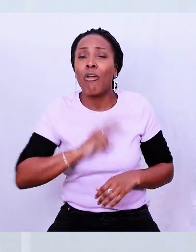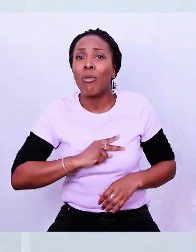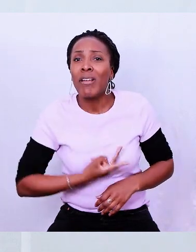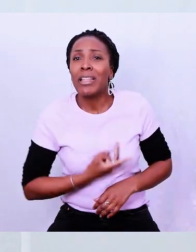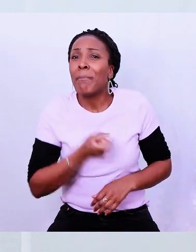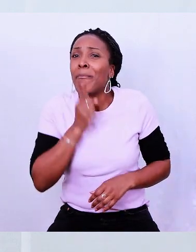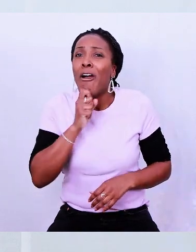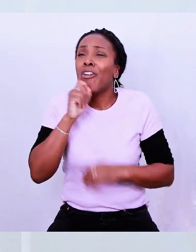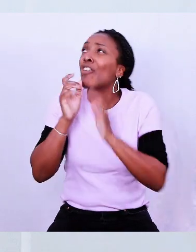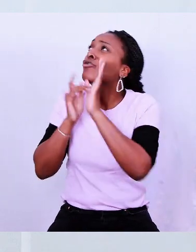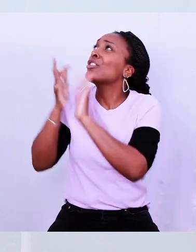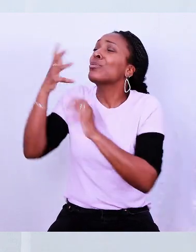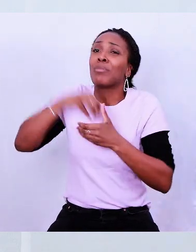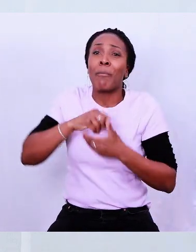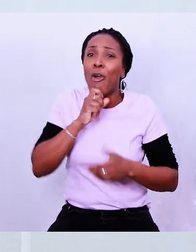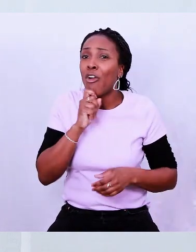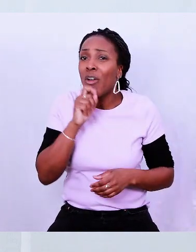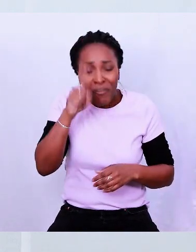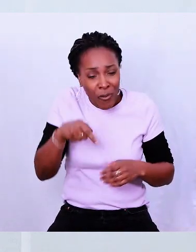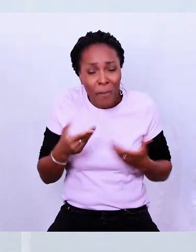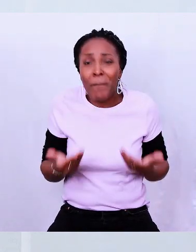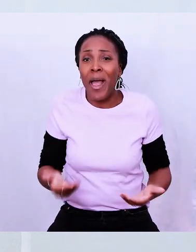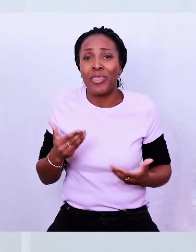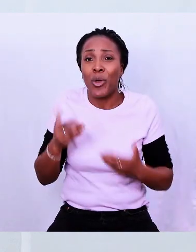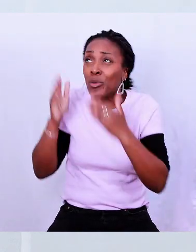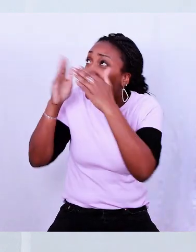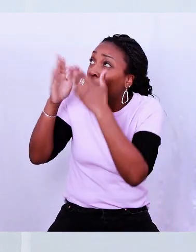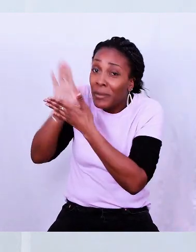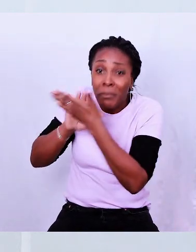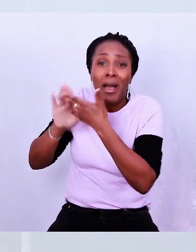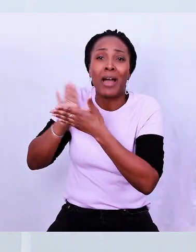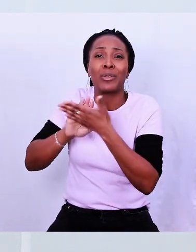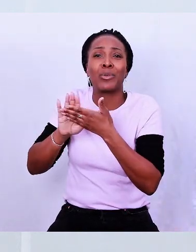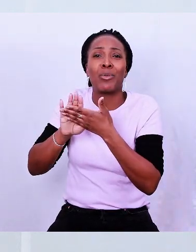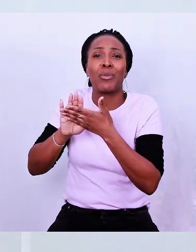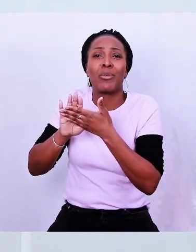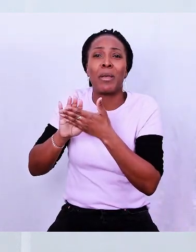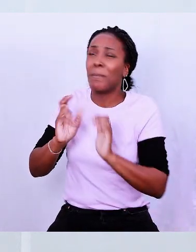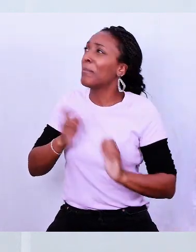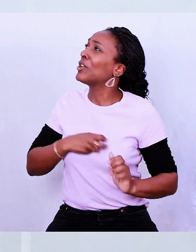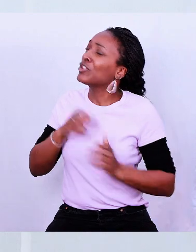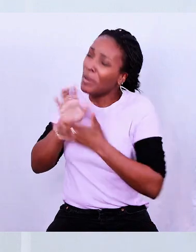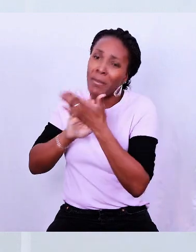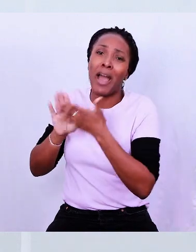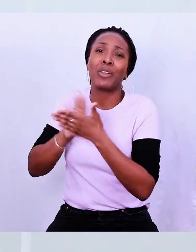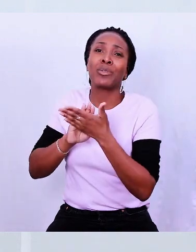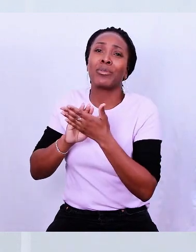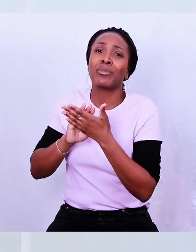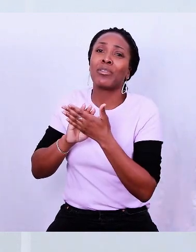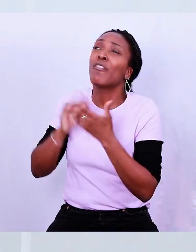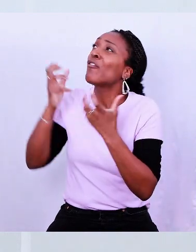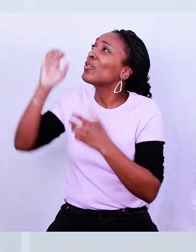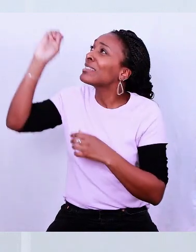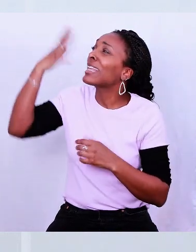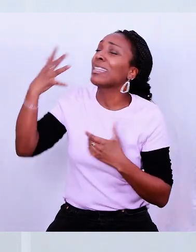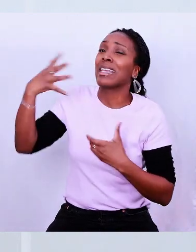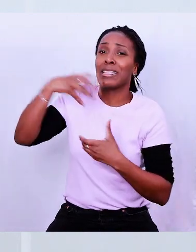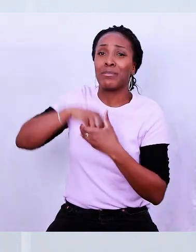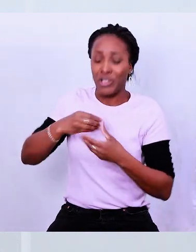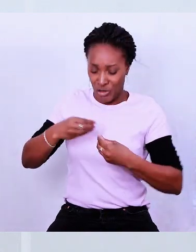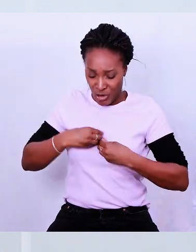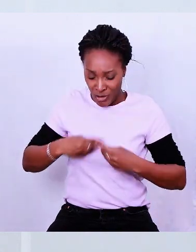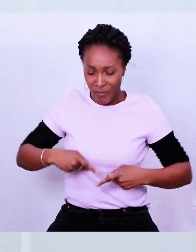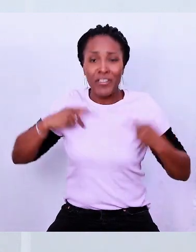temps aujourd'hui de dire Seigneur, pardon. Pardonne mes péchés et j'invite ton esprit dans ma vie. Fais de moi quelqu'un de nouveau. Et ça